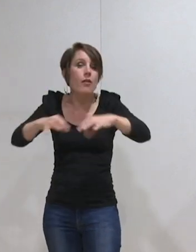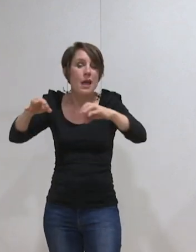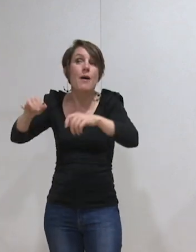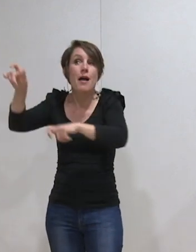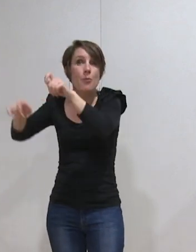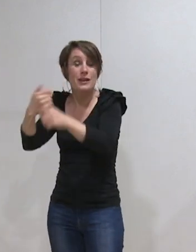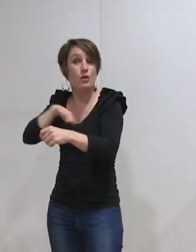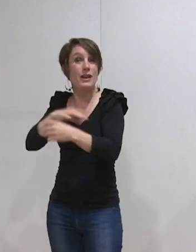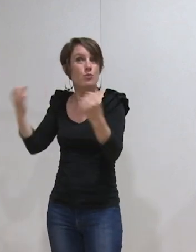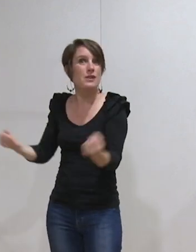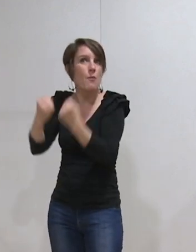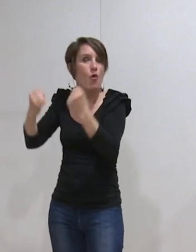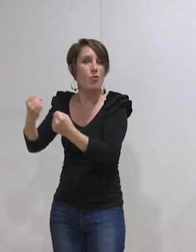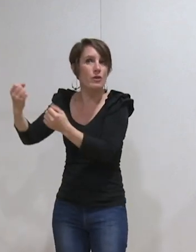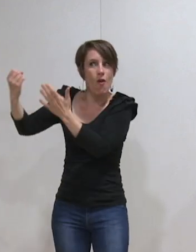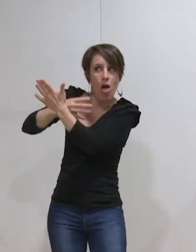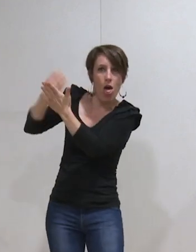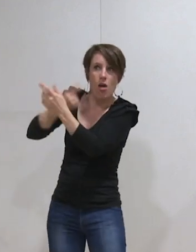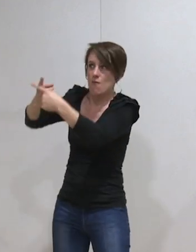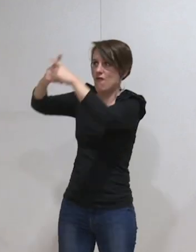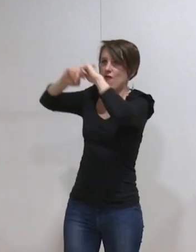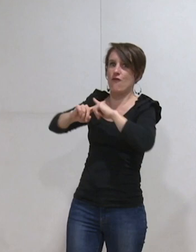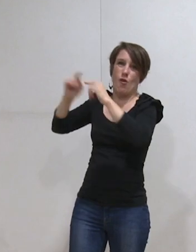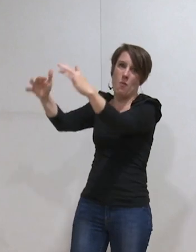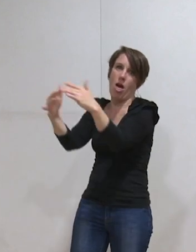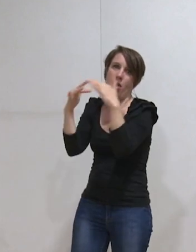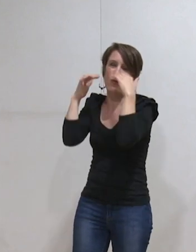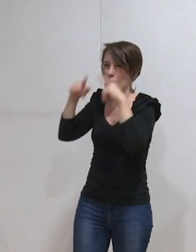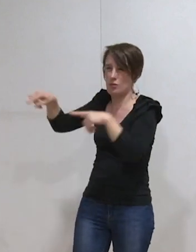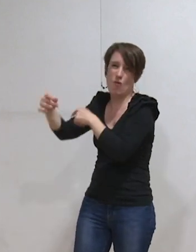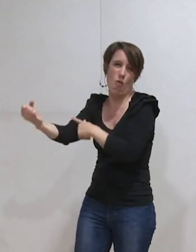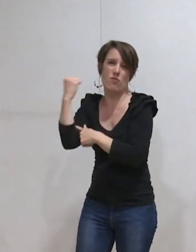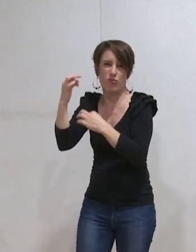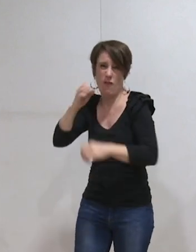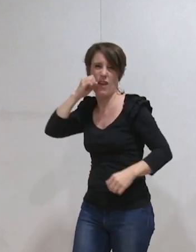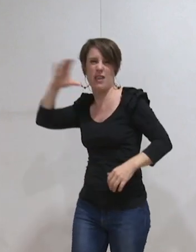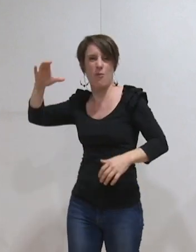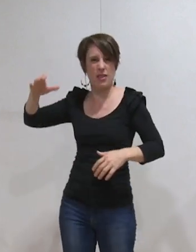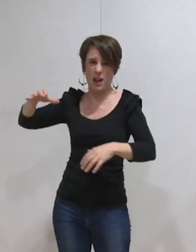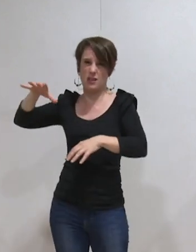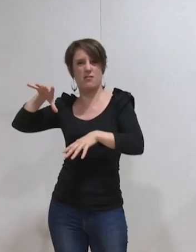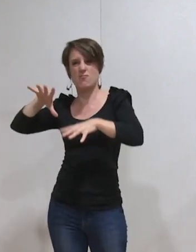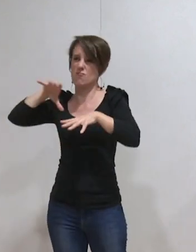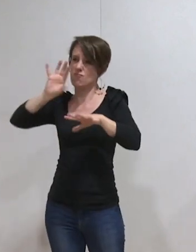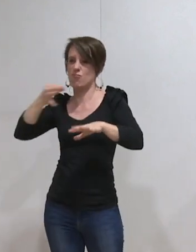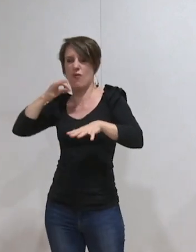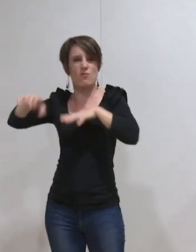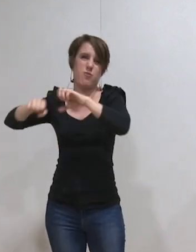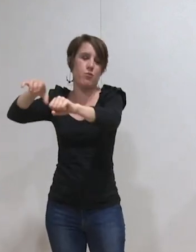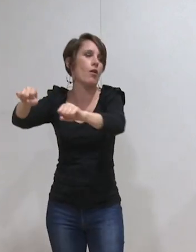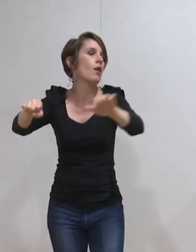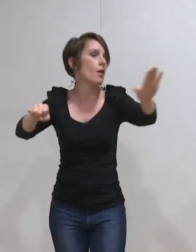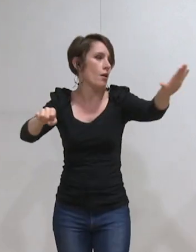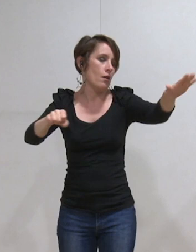d'infimme opportuniste capitaliste mais je crois que je vais laisser ça de côtés monsieur Bron pour ce